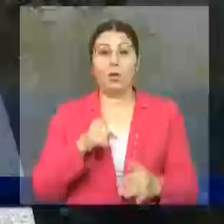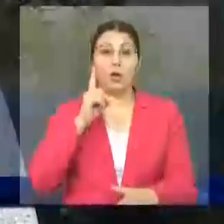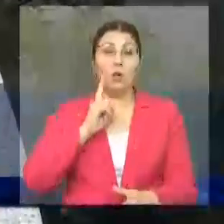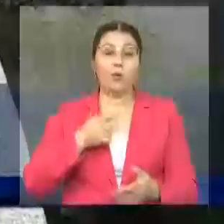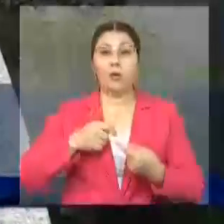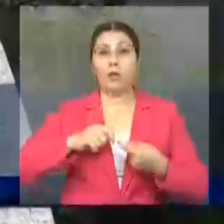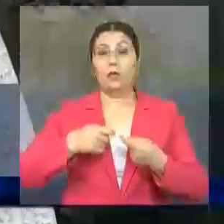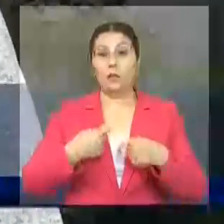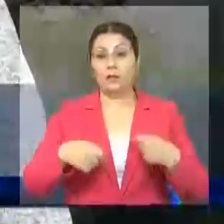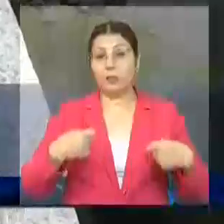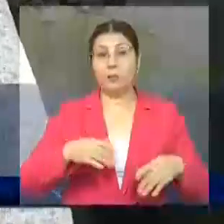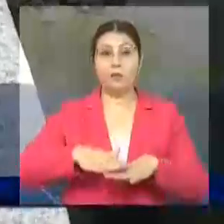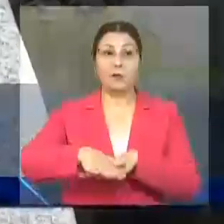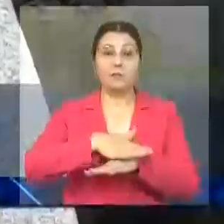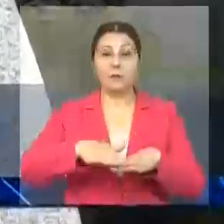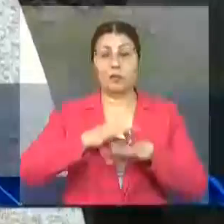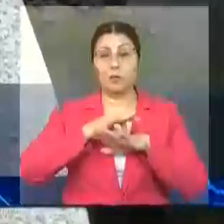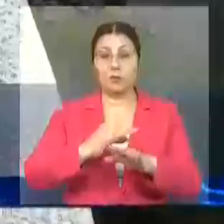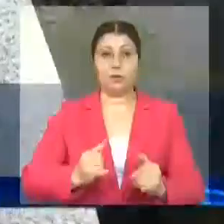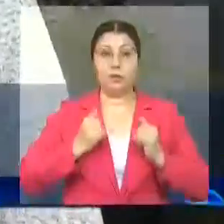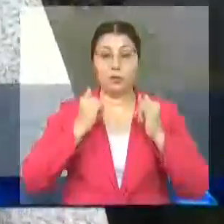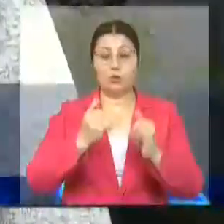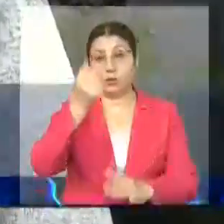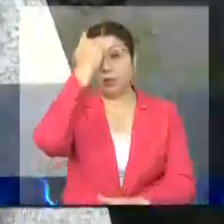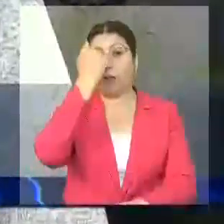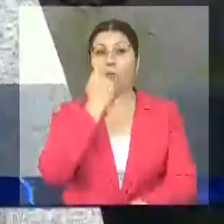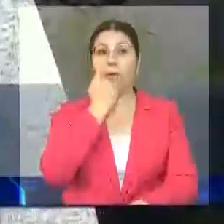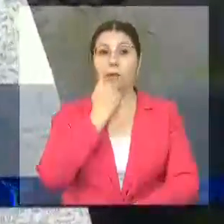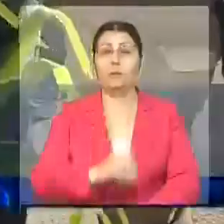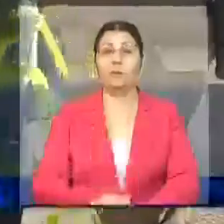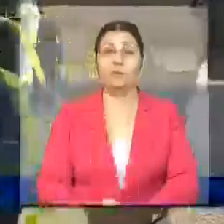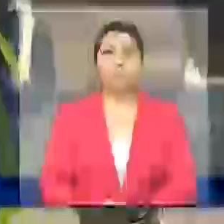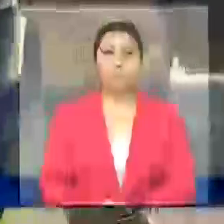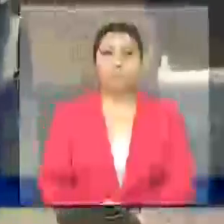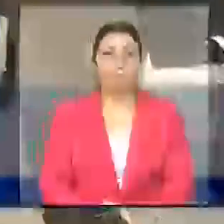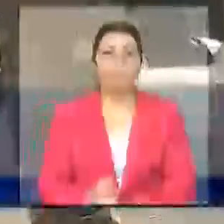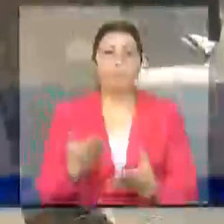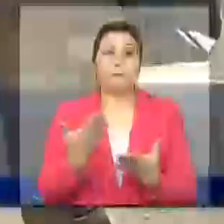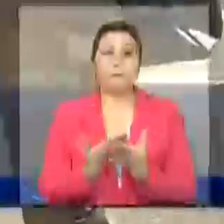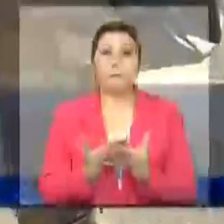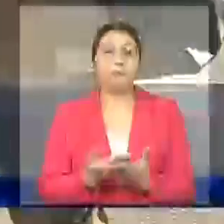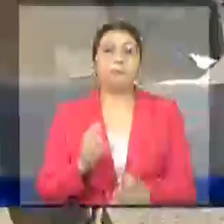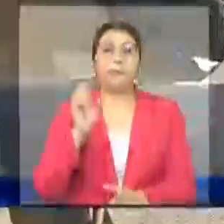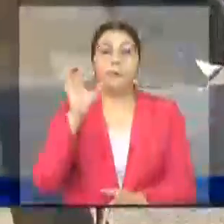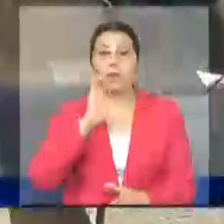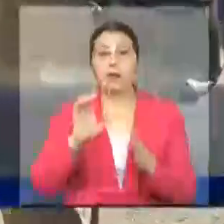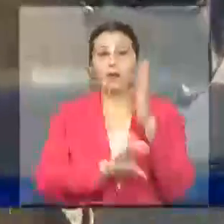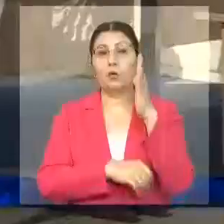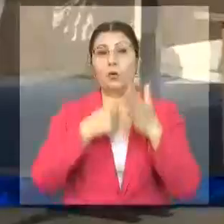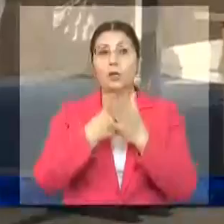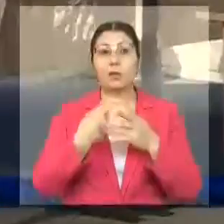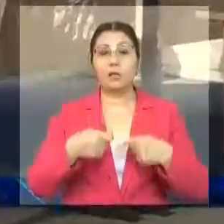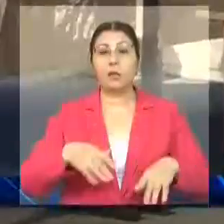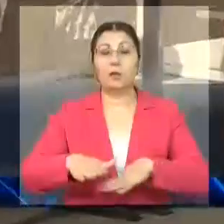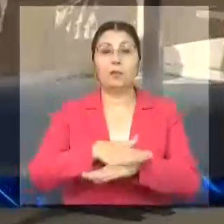бір мереке ұйымдастырып жүрген үшін. Ұйымдастырушылардың айтуынша, қыркүйек айының соңына дейін